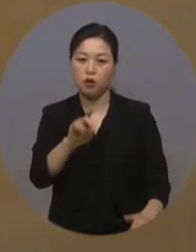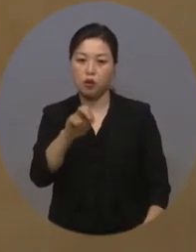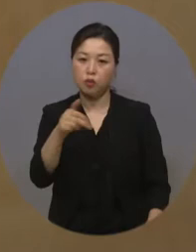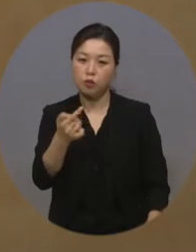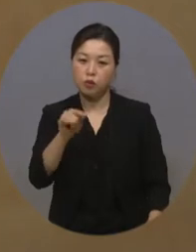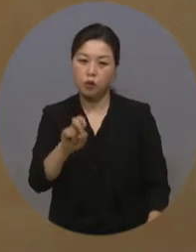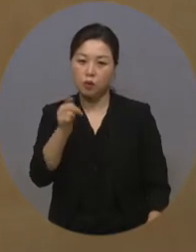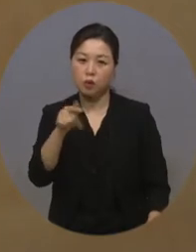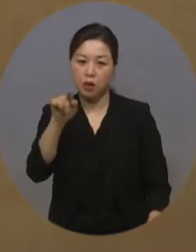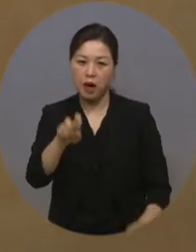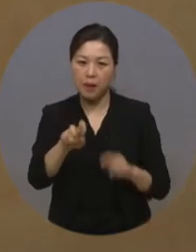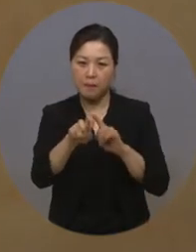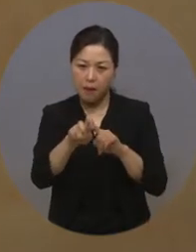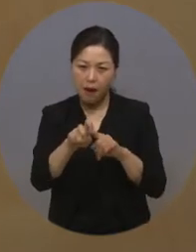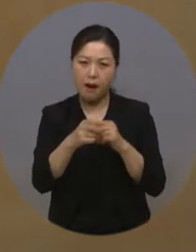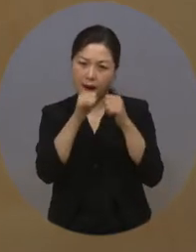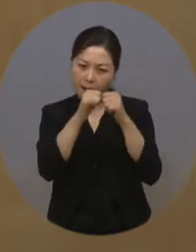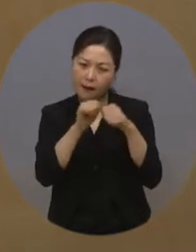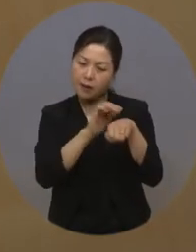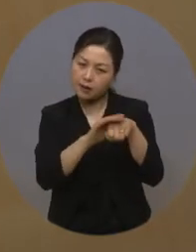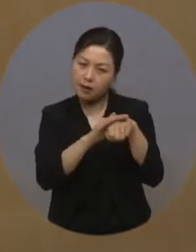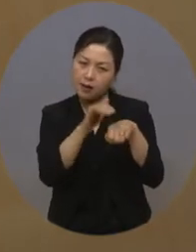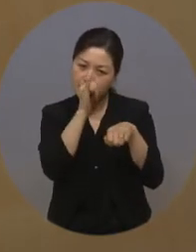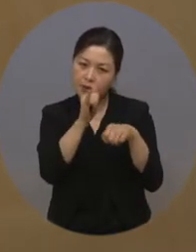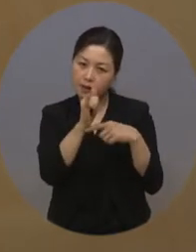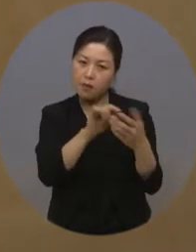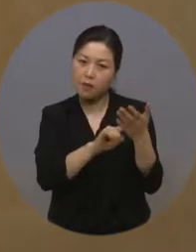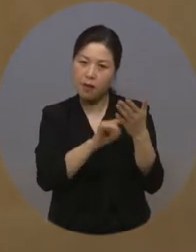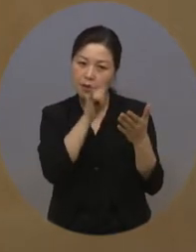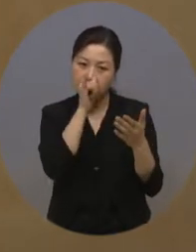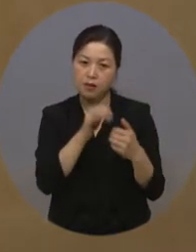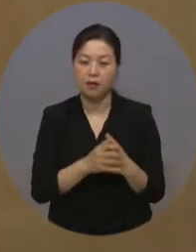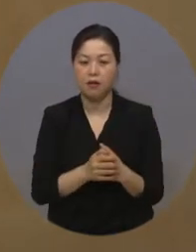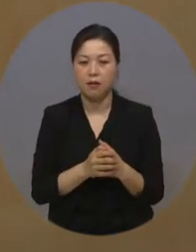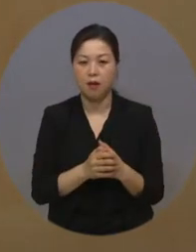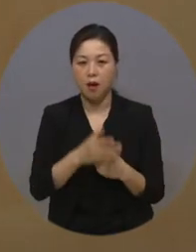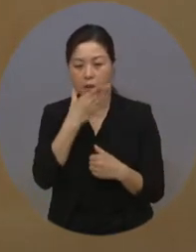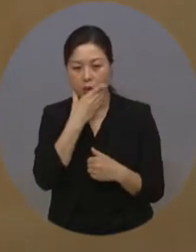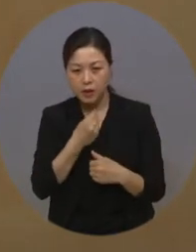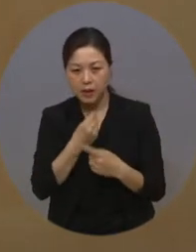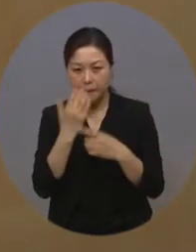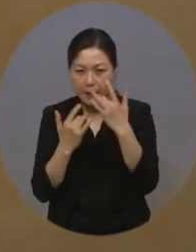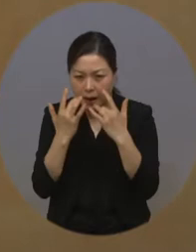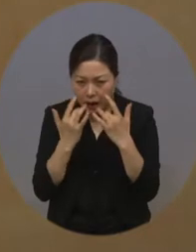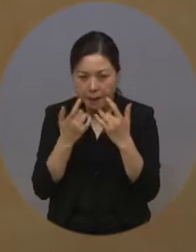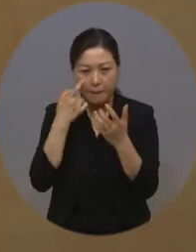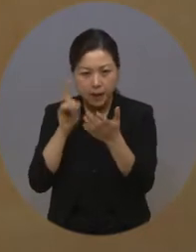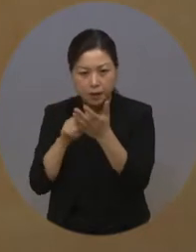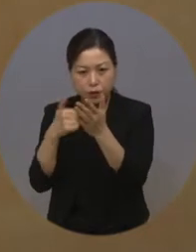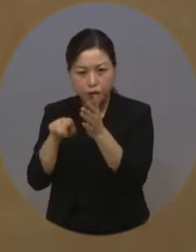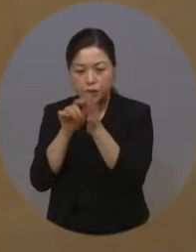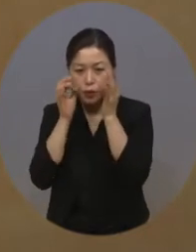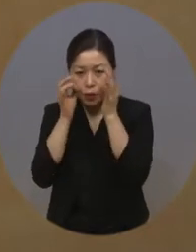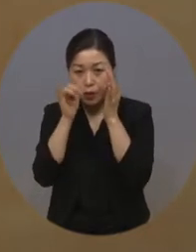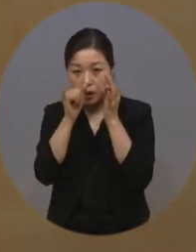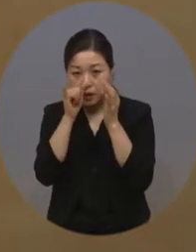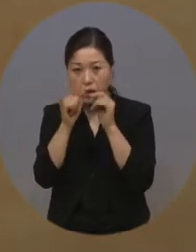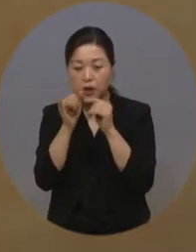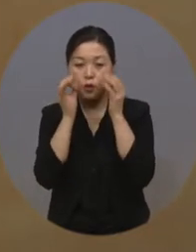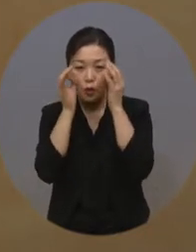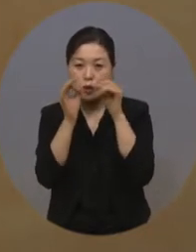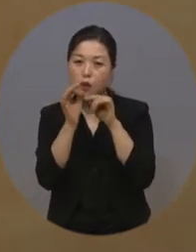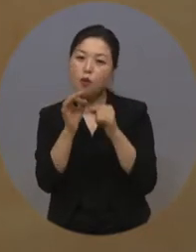나오더라구요 그래서 그게 뭔가 봤더니 그 복지사각지대 밟을 위해서 많은 노력을 하고 계신다고 하던데 이거 저는